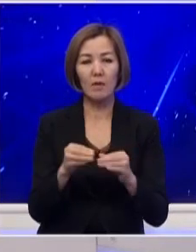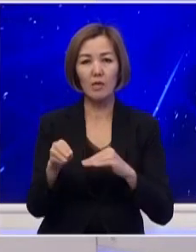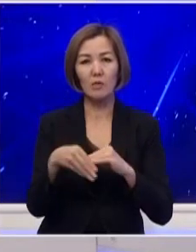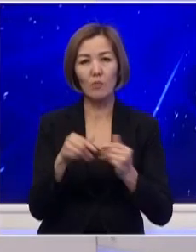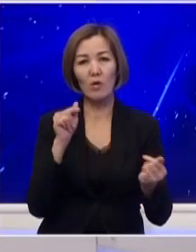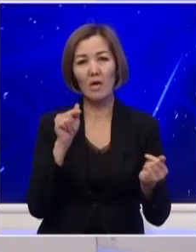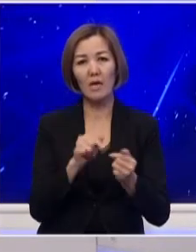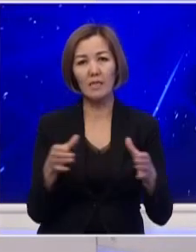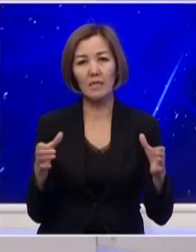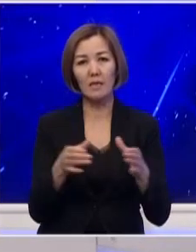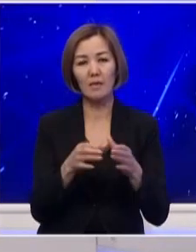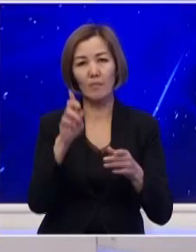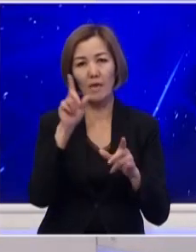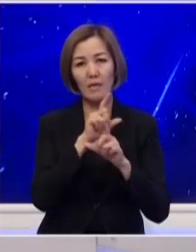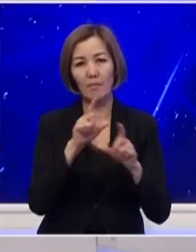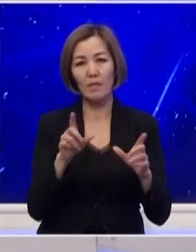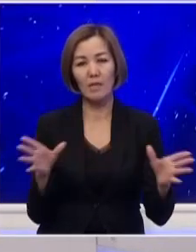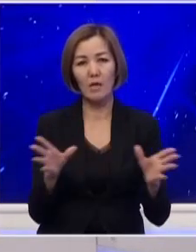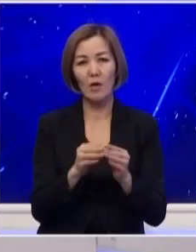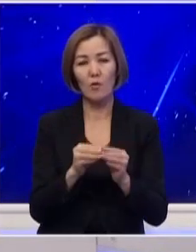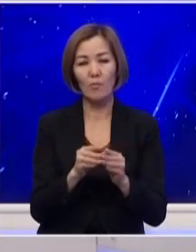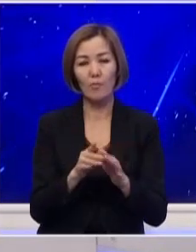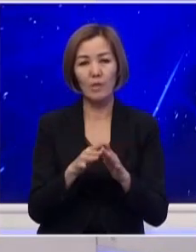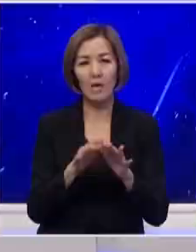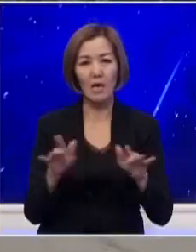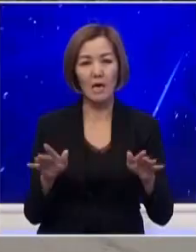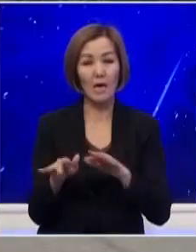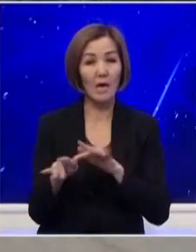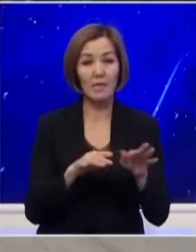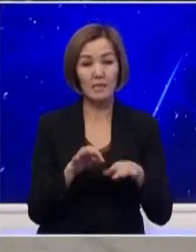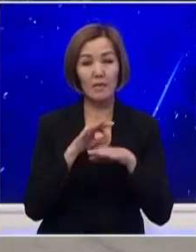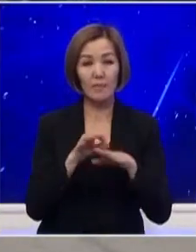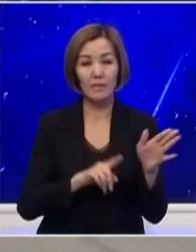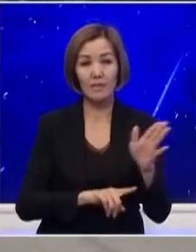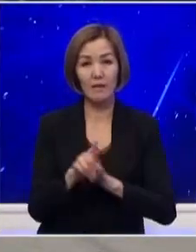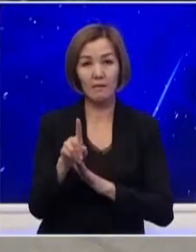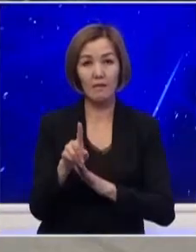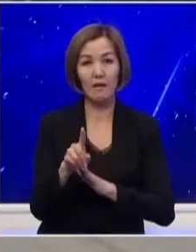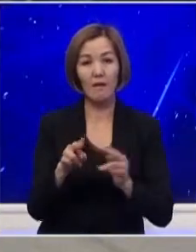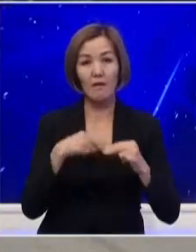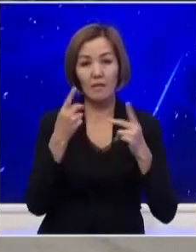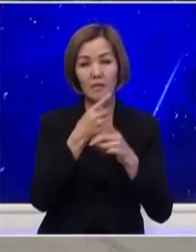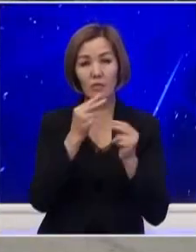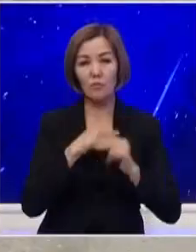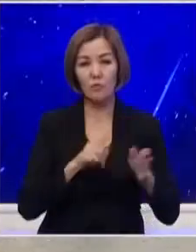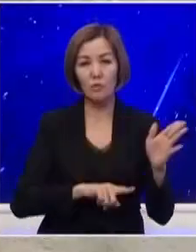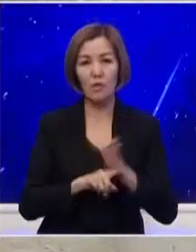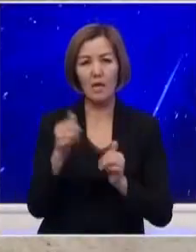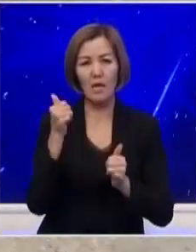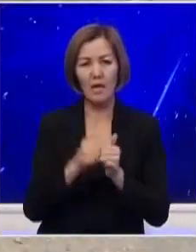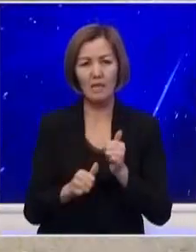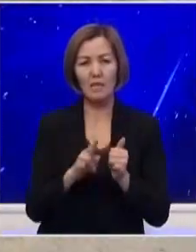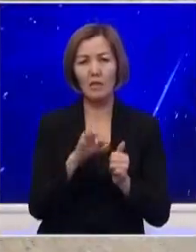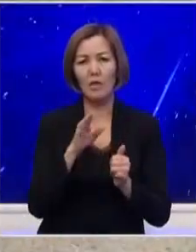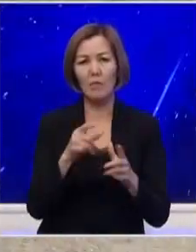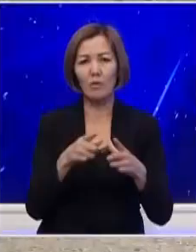іс-қимыл агенттігі бірлесіп ауқымды акция бастады. Аясында тұрғындарға ескерту жұмыстары жүргізілді. Ай сайын таратылатын коммуналдық